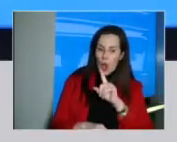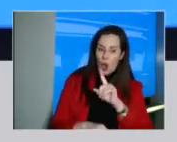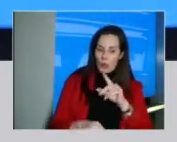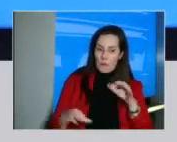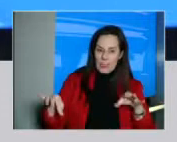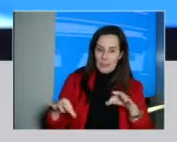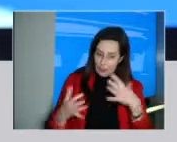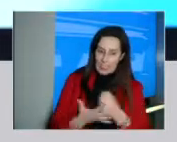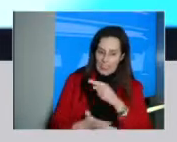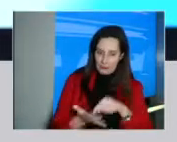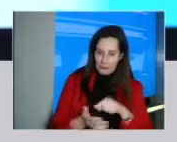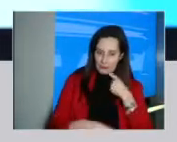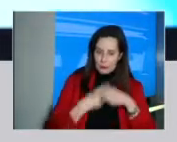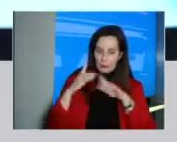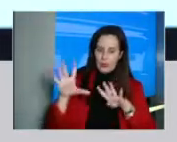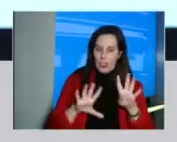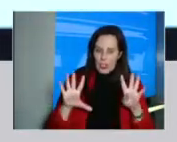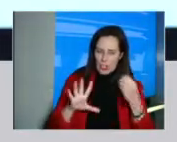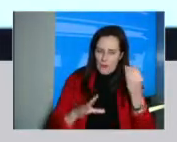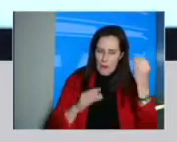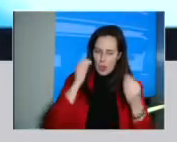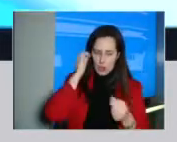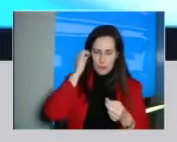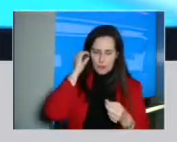היא זכתה בשנת 90 ומשהו,